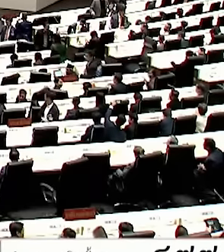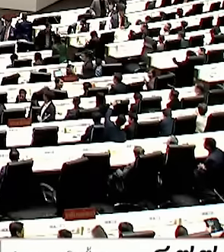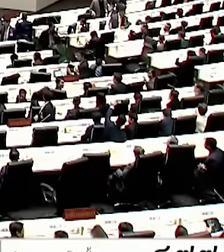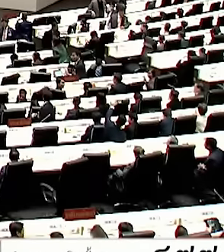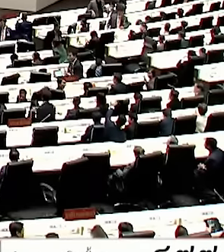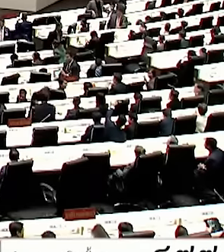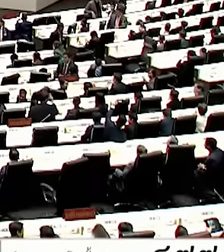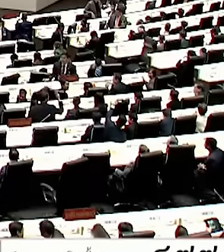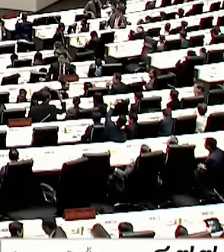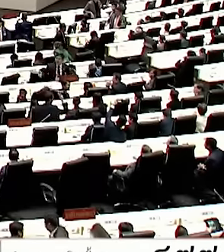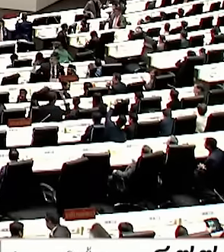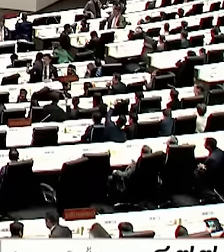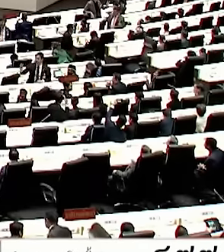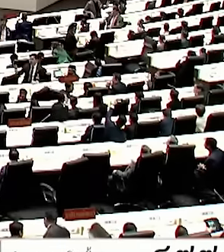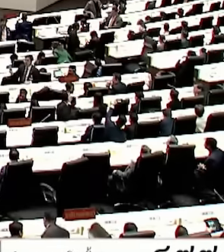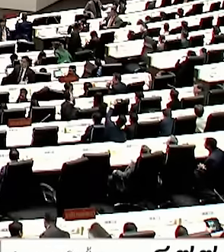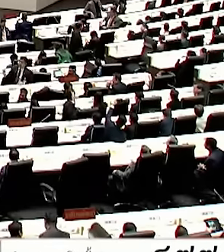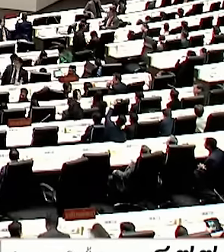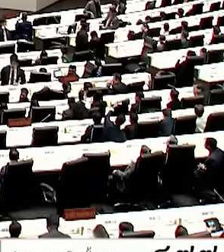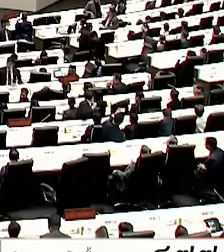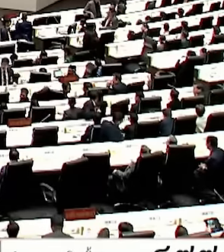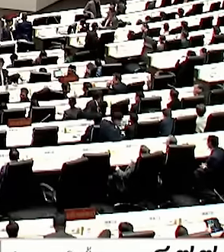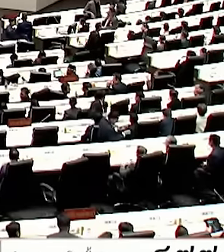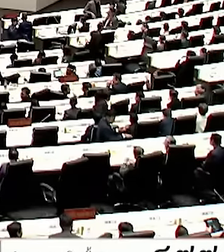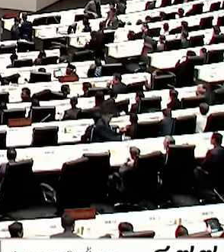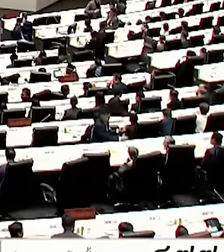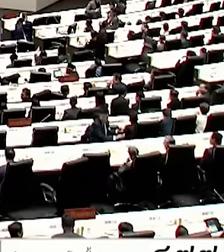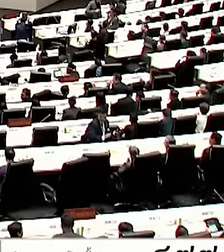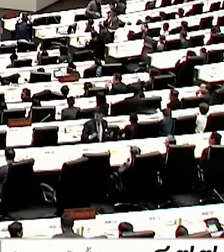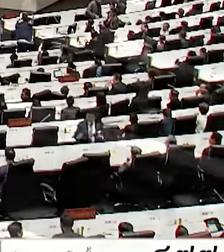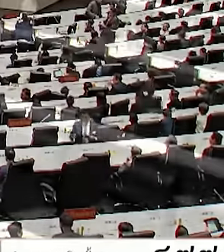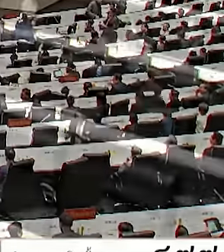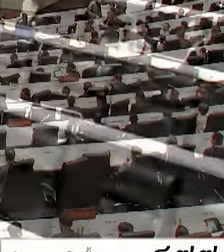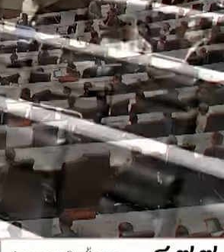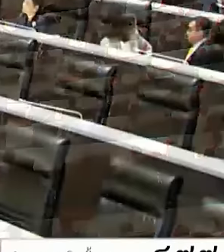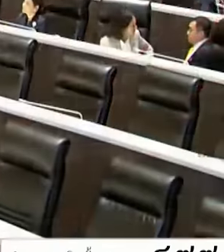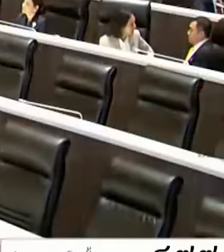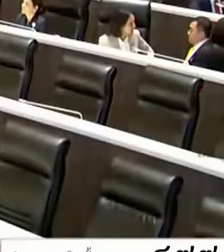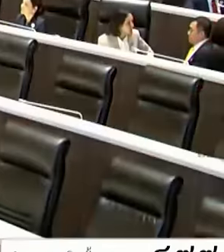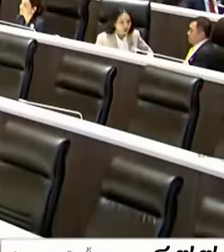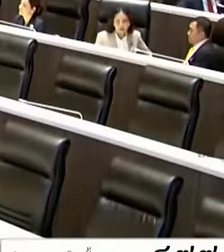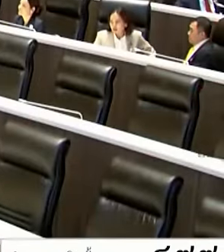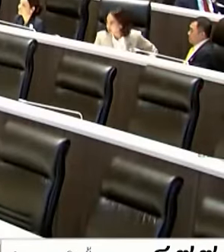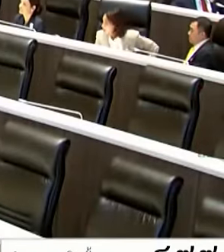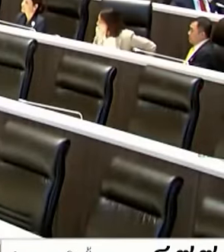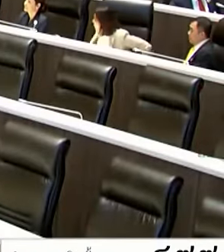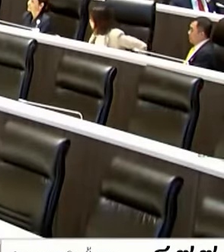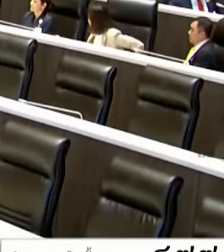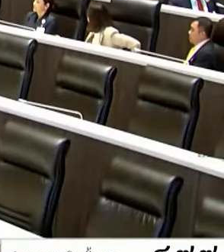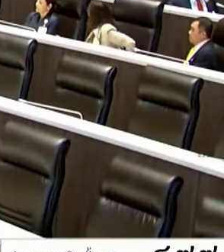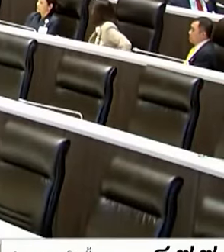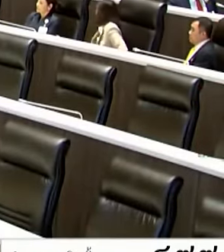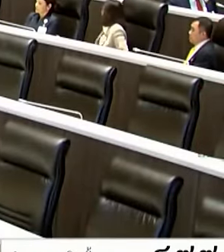ท่ใยไมไดใช้จิต supreme